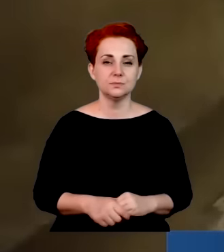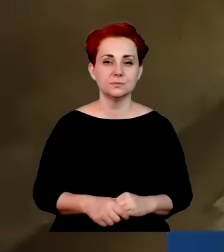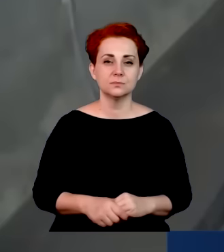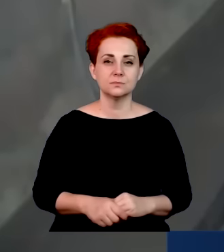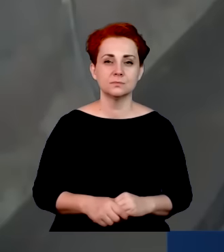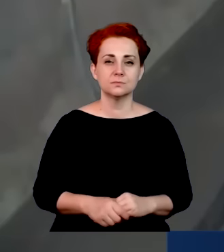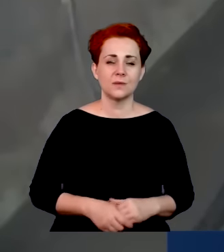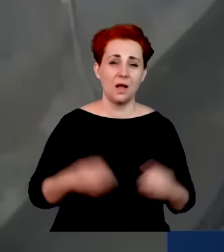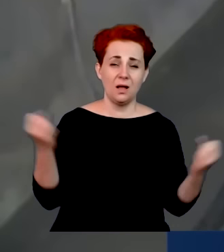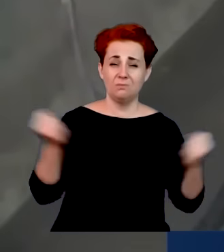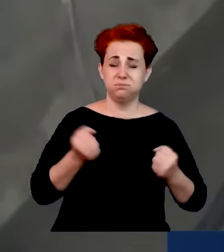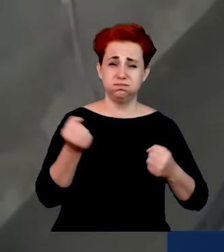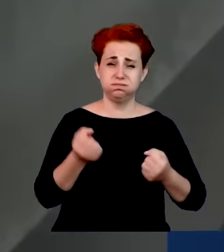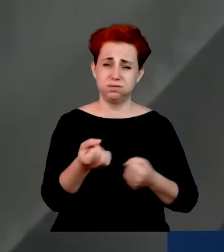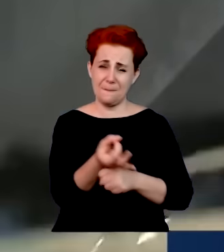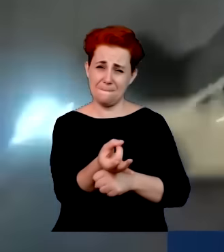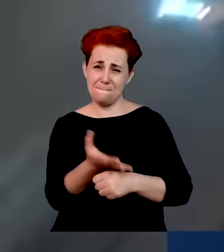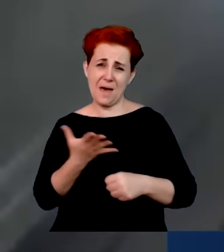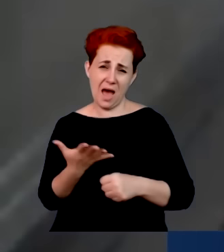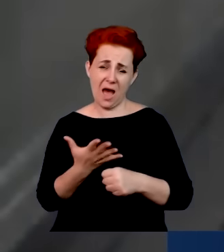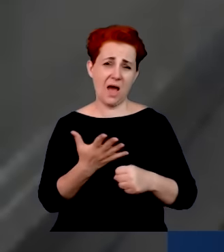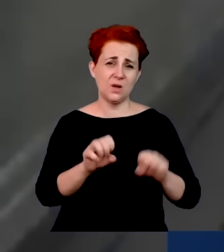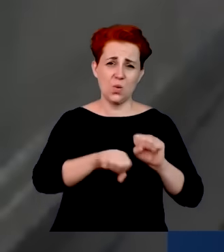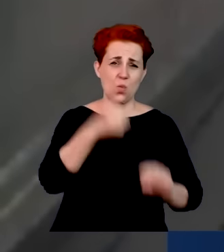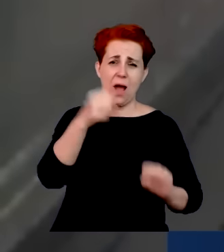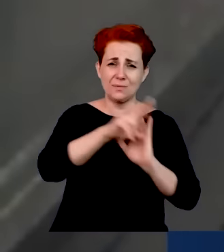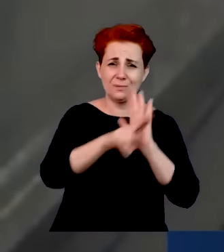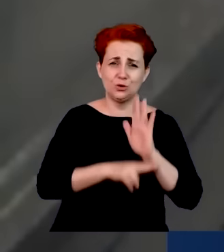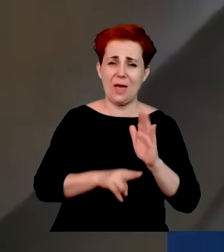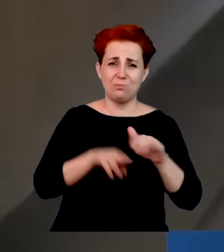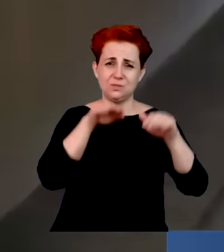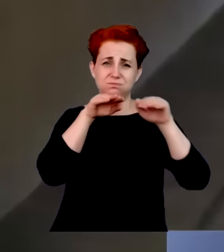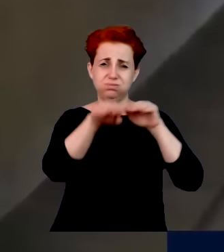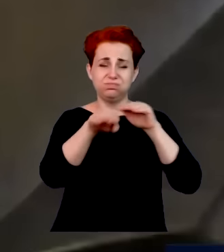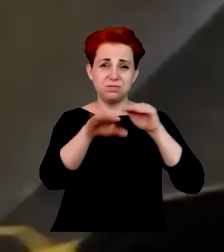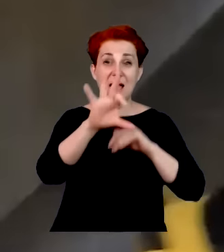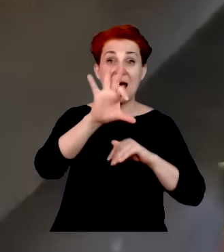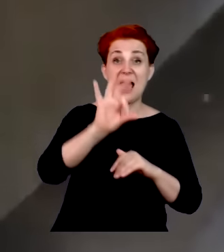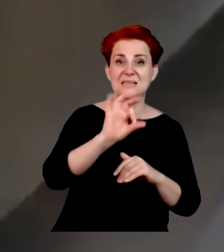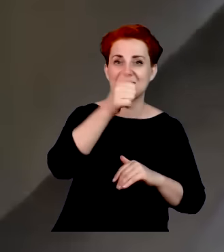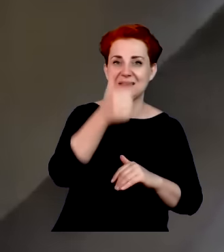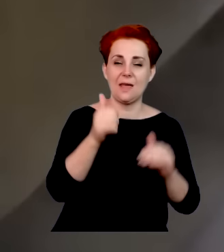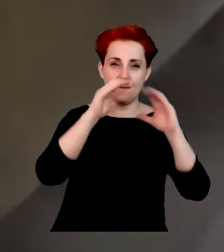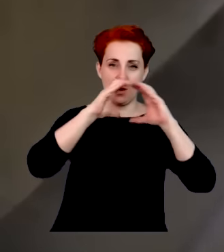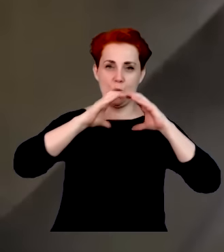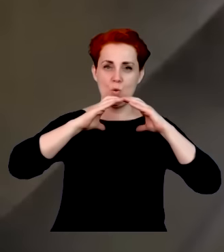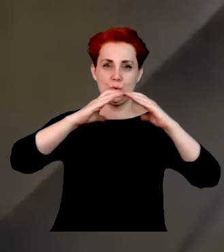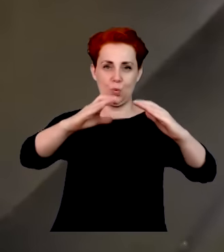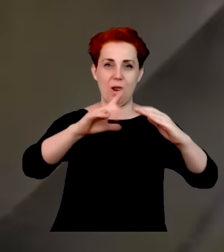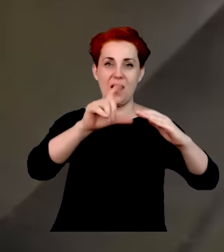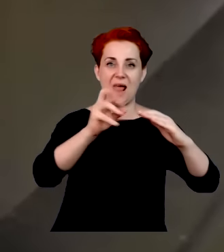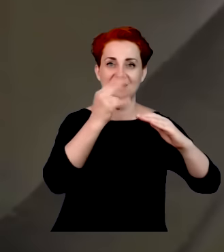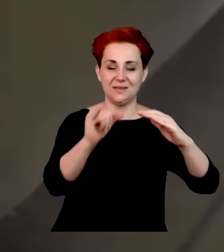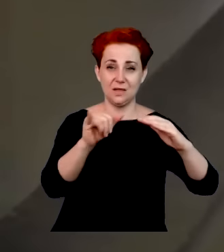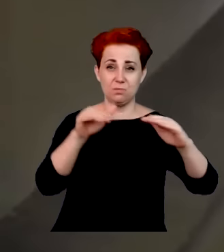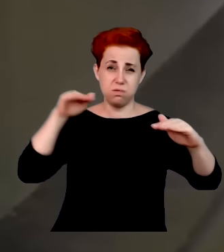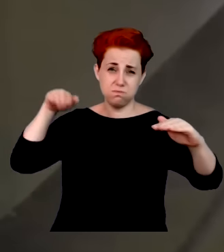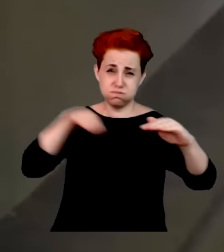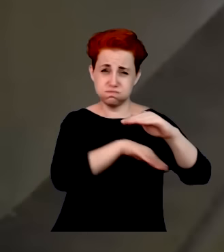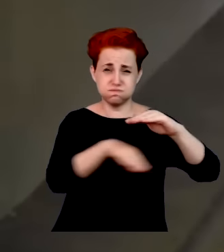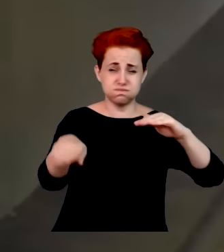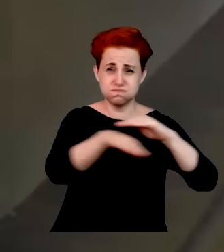Brawura i nieprzestrzeganie przepisów drogowych to przyczyny wypadku na drodze ekspresowej S1 w tunelu w Lalikach. Zderzenie spowodował kierowca